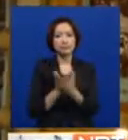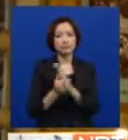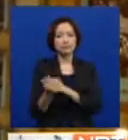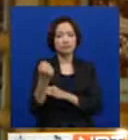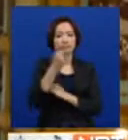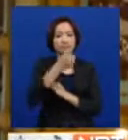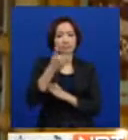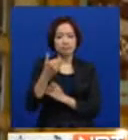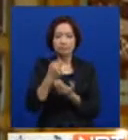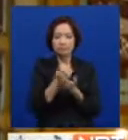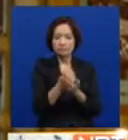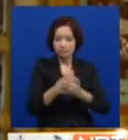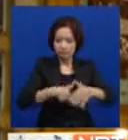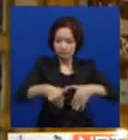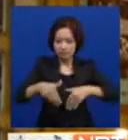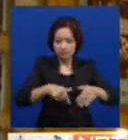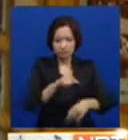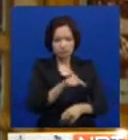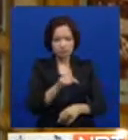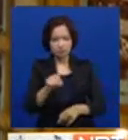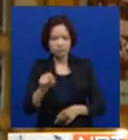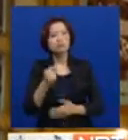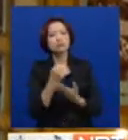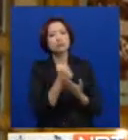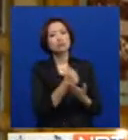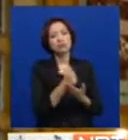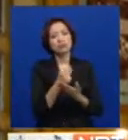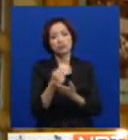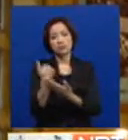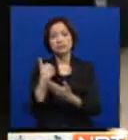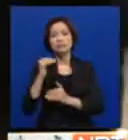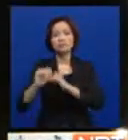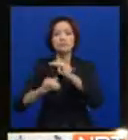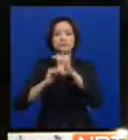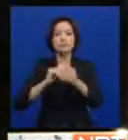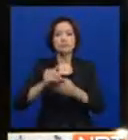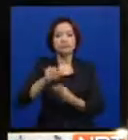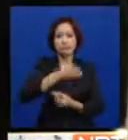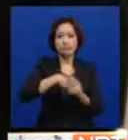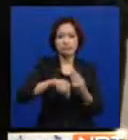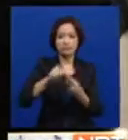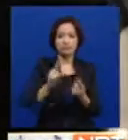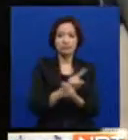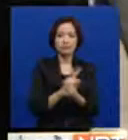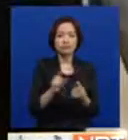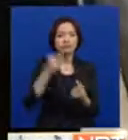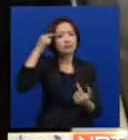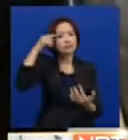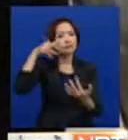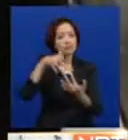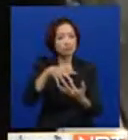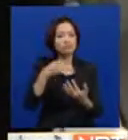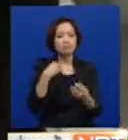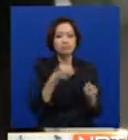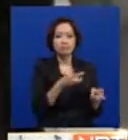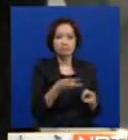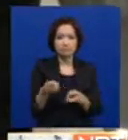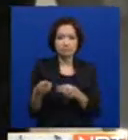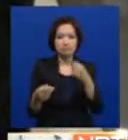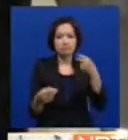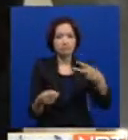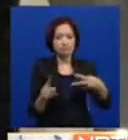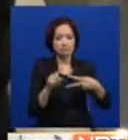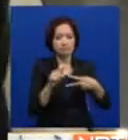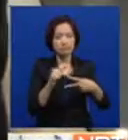ทั้งช่วยเหลือประชาชนในพื้นที่ที่ได้รับมอบหมายด้วยการพัฒนาเศรษฐกิจและสังคมจิตวิทยาเน้น 2มิติคือการ